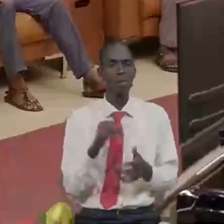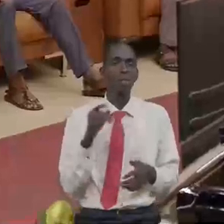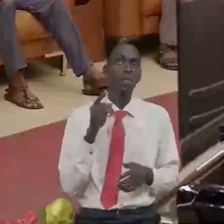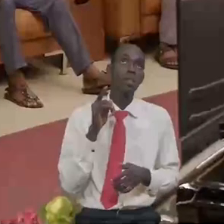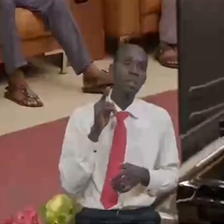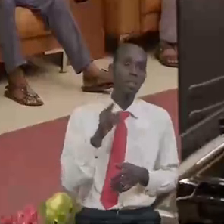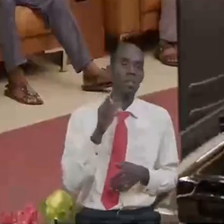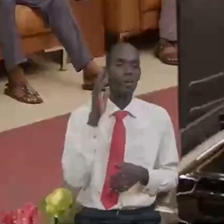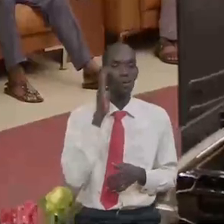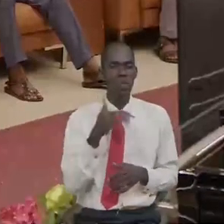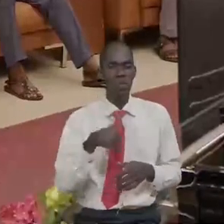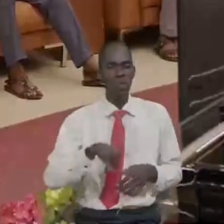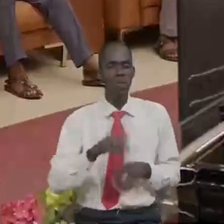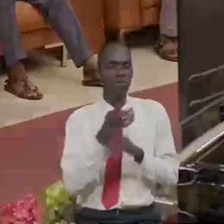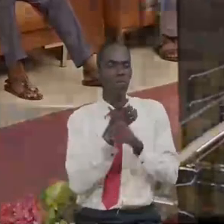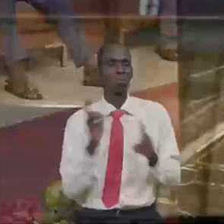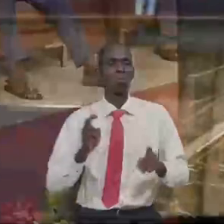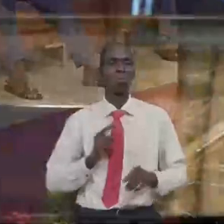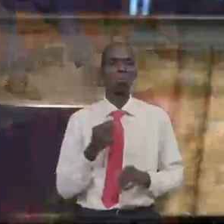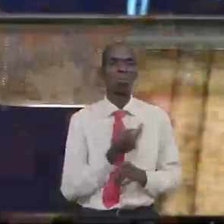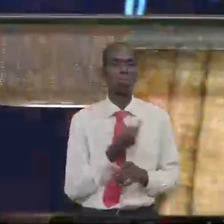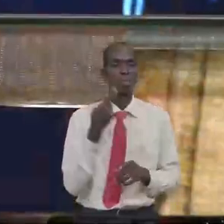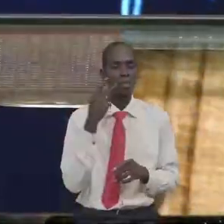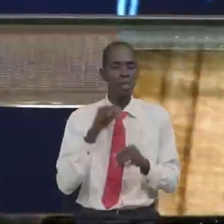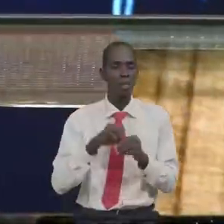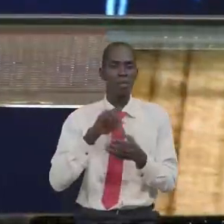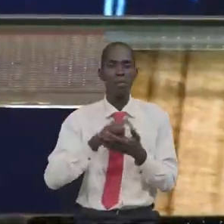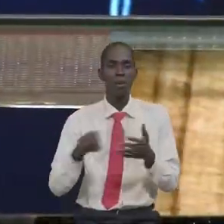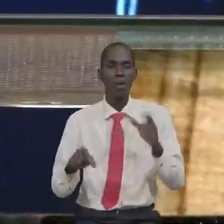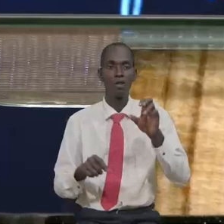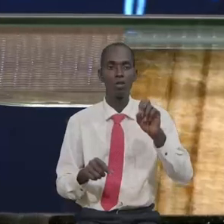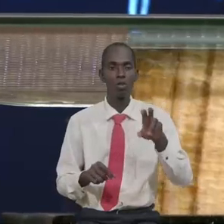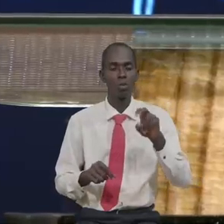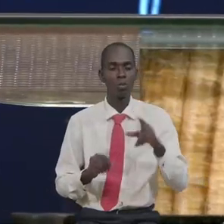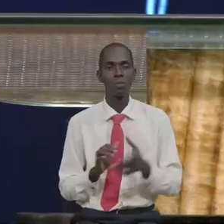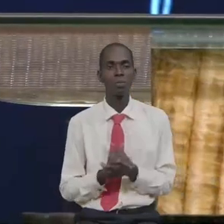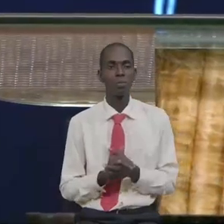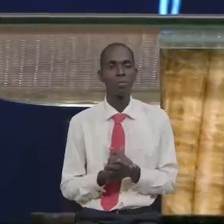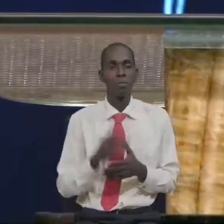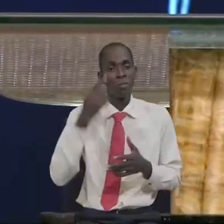délivrera encore. Le verset 12.